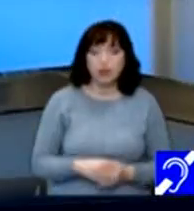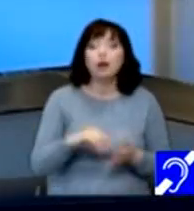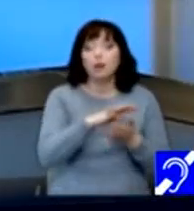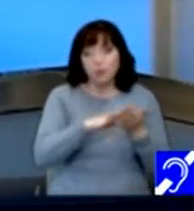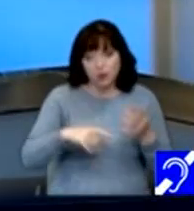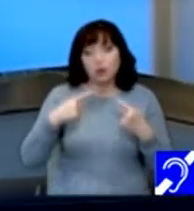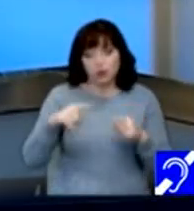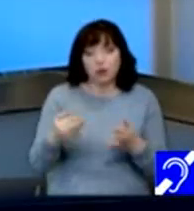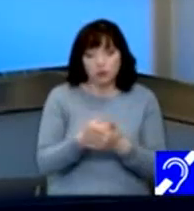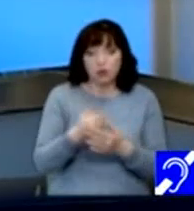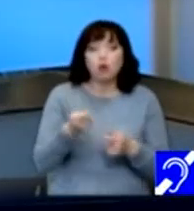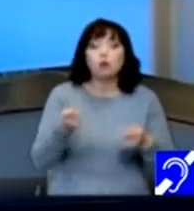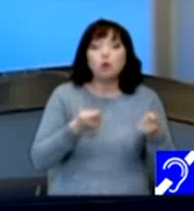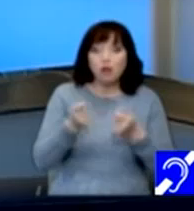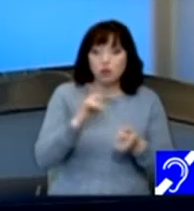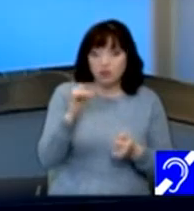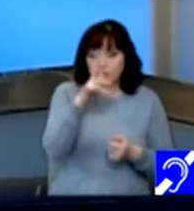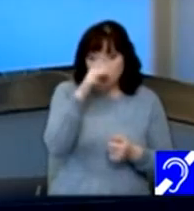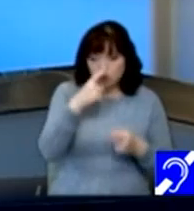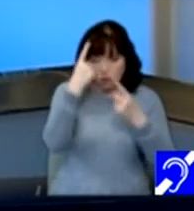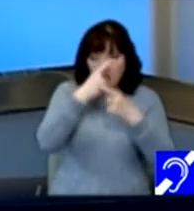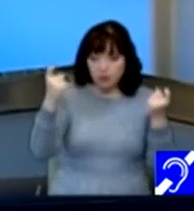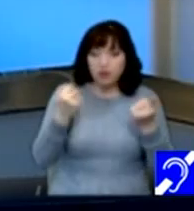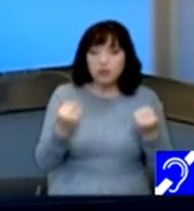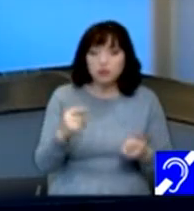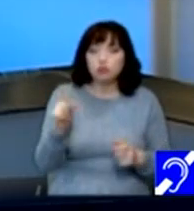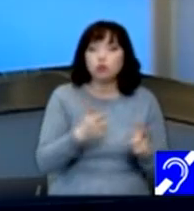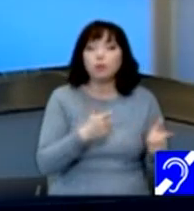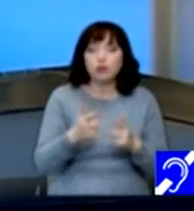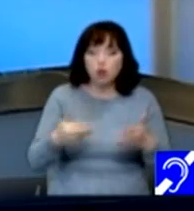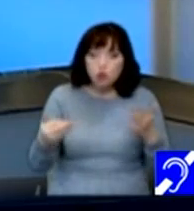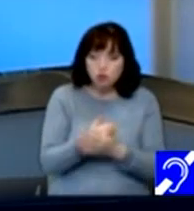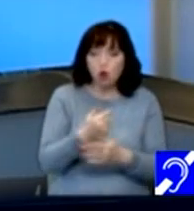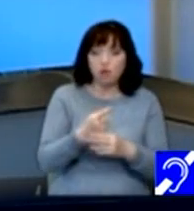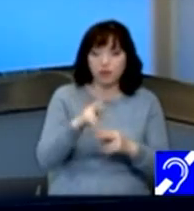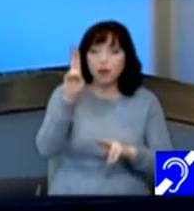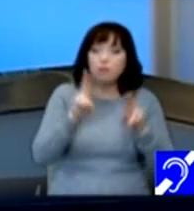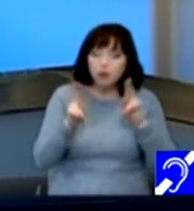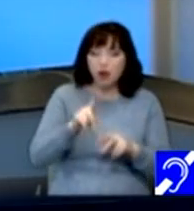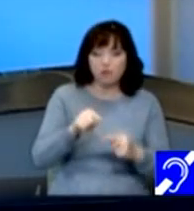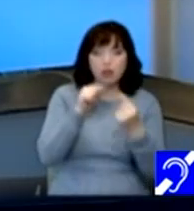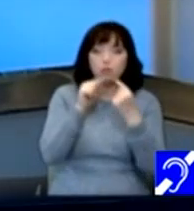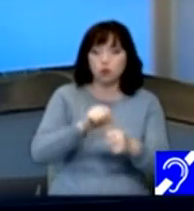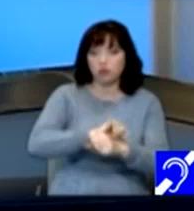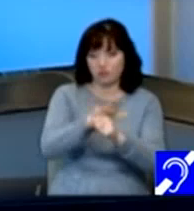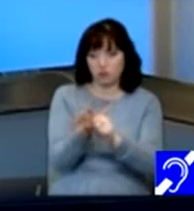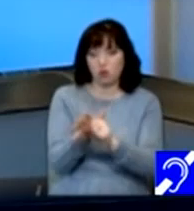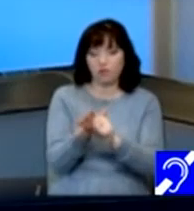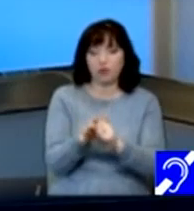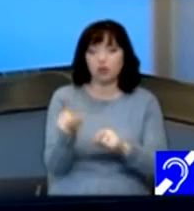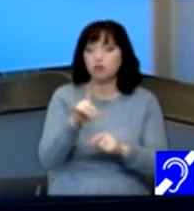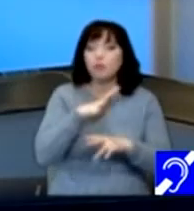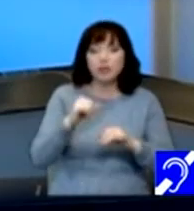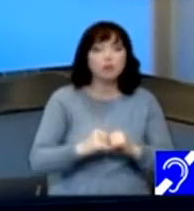Continuăm cu alte știri. Autoritățile de la Chișinău au anunțat astăzi că pregătesc noi restricții pentru a contracara apariția unui nou val